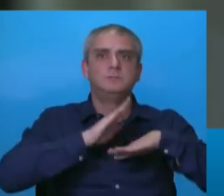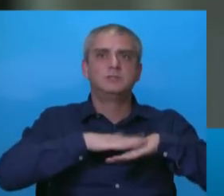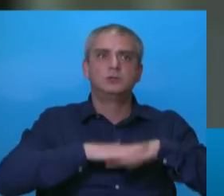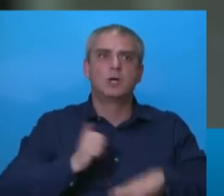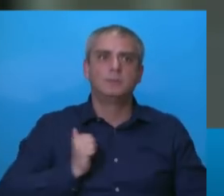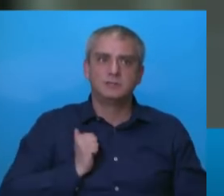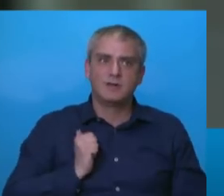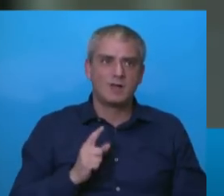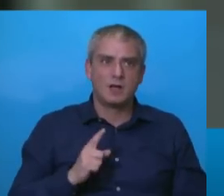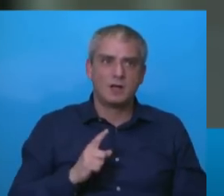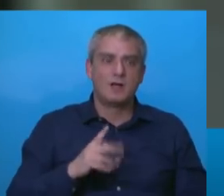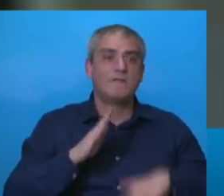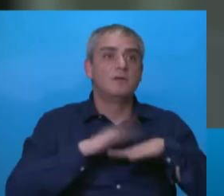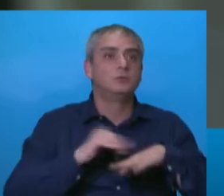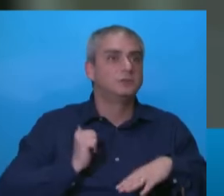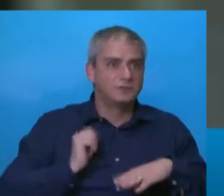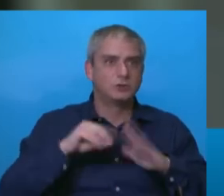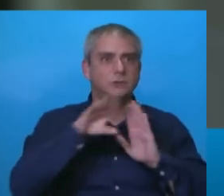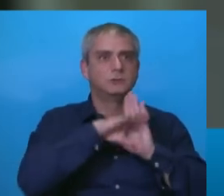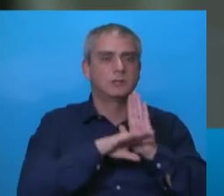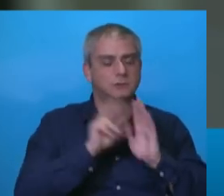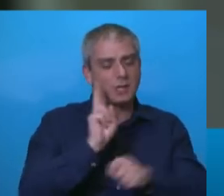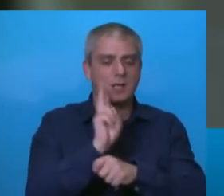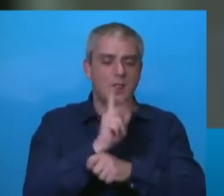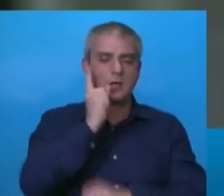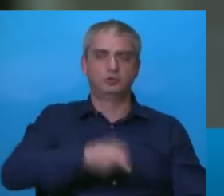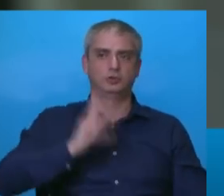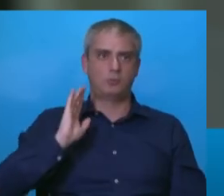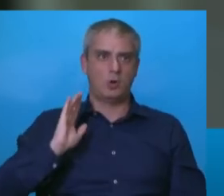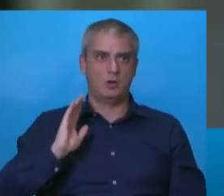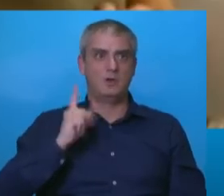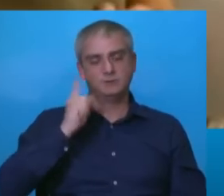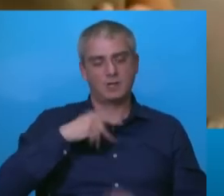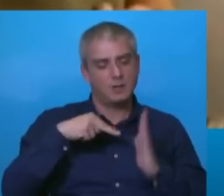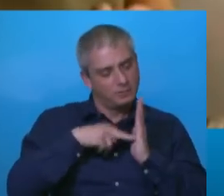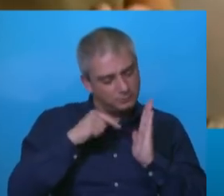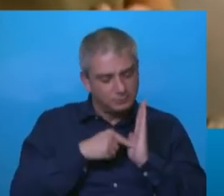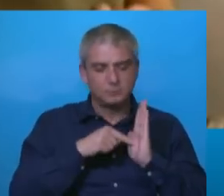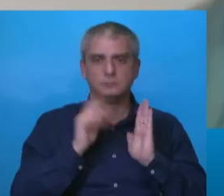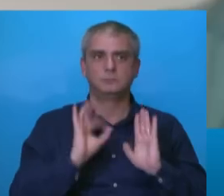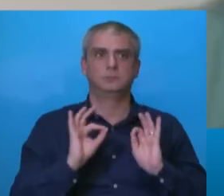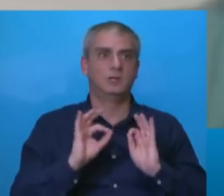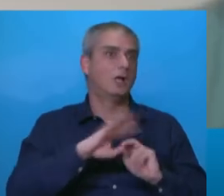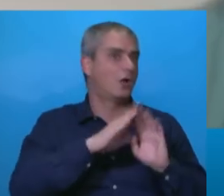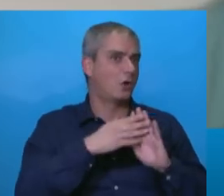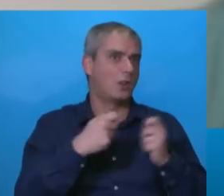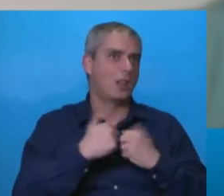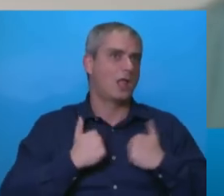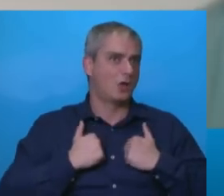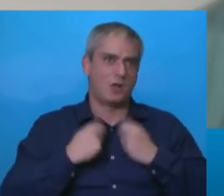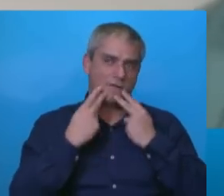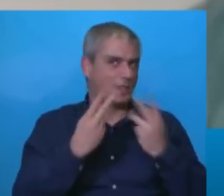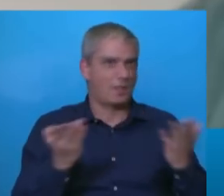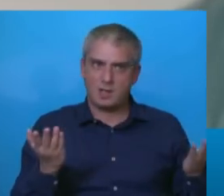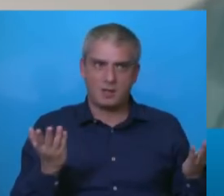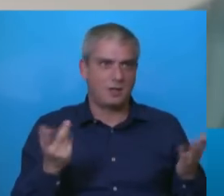arms. And a profession of arms has standards that they have to be held to and they hold themselves to. This is all about ego and retaliation.